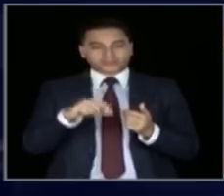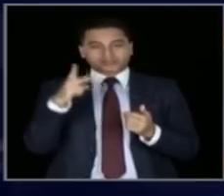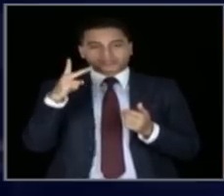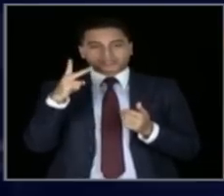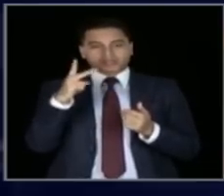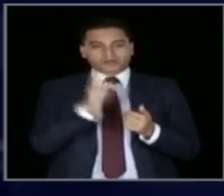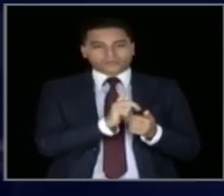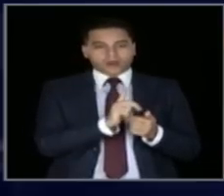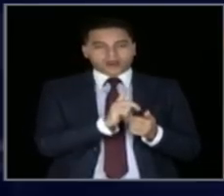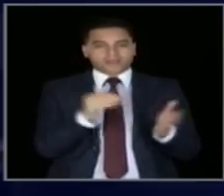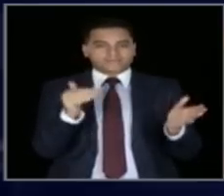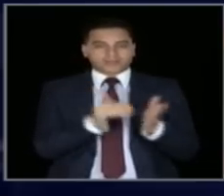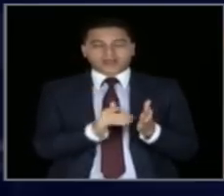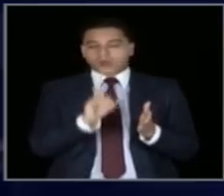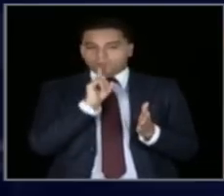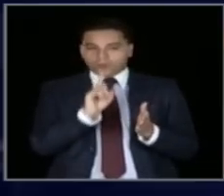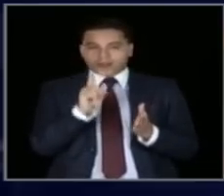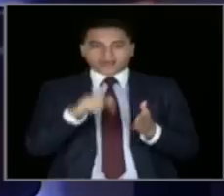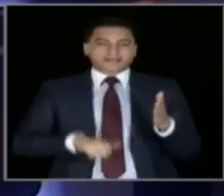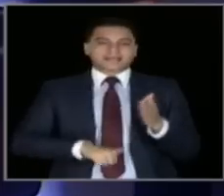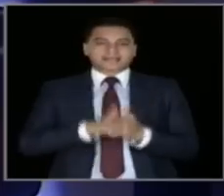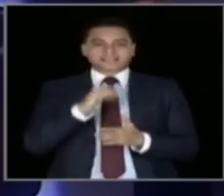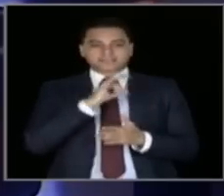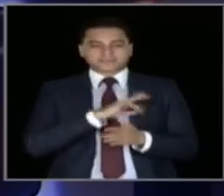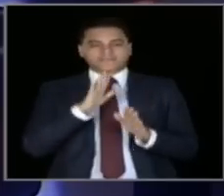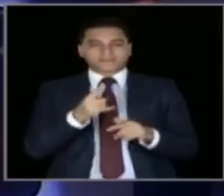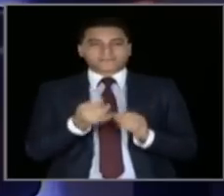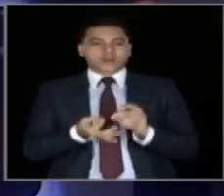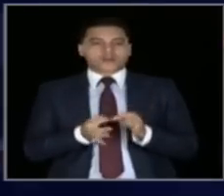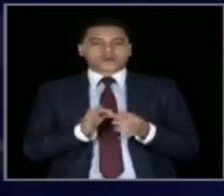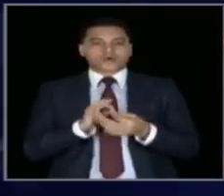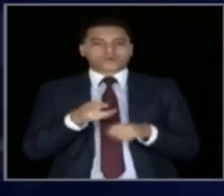النهائي، ولكن كسبت